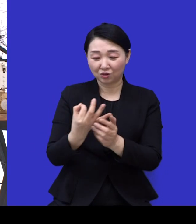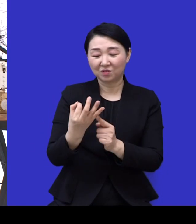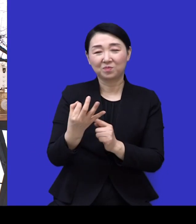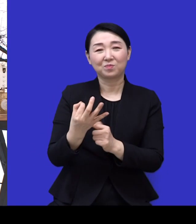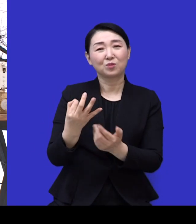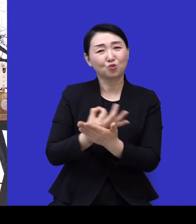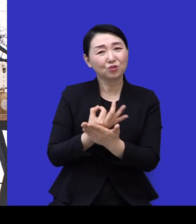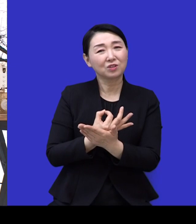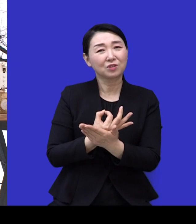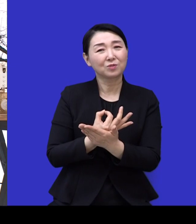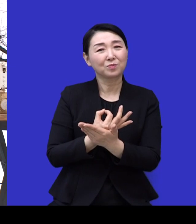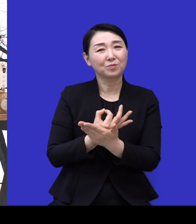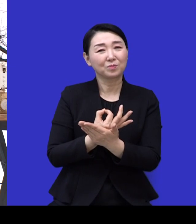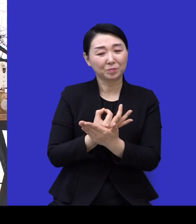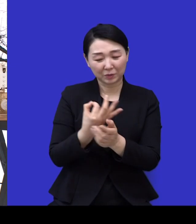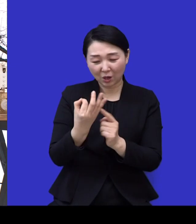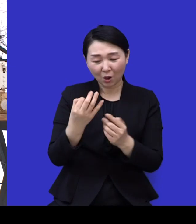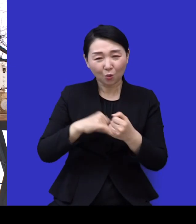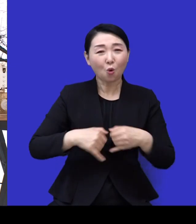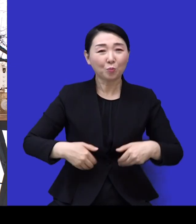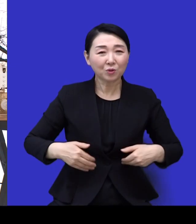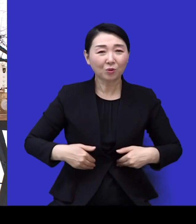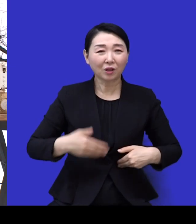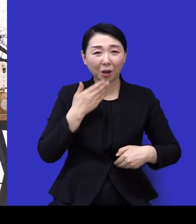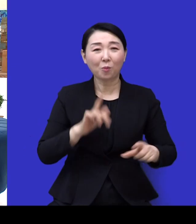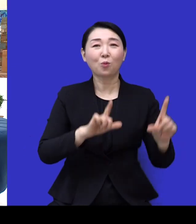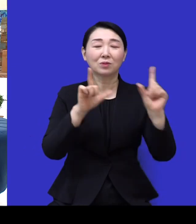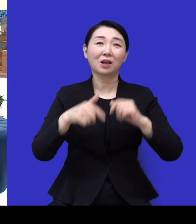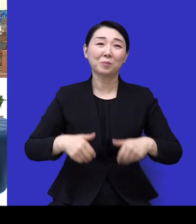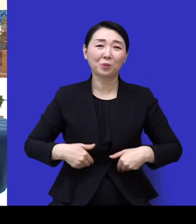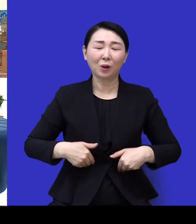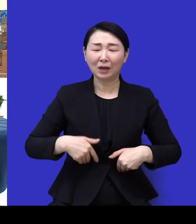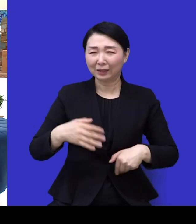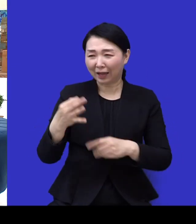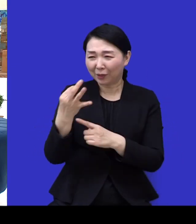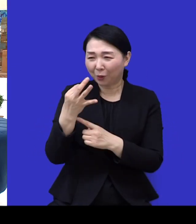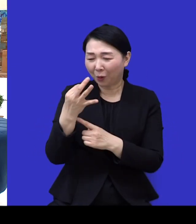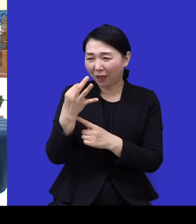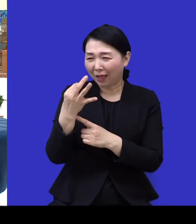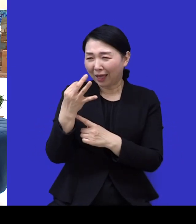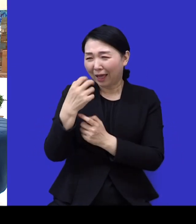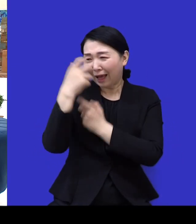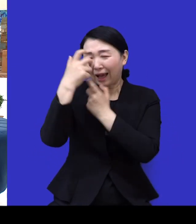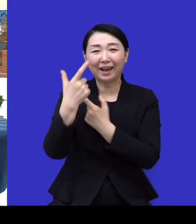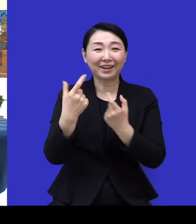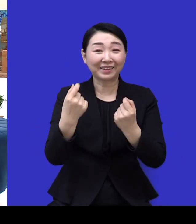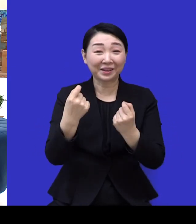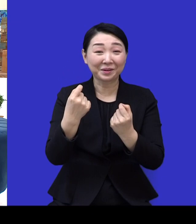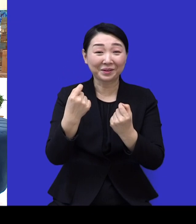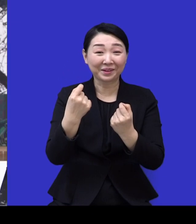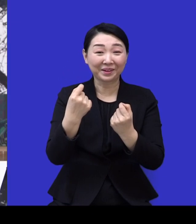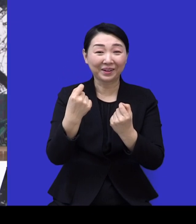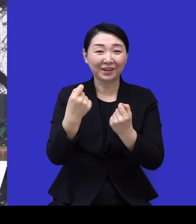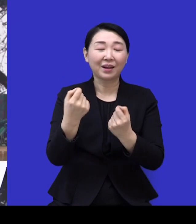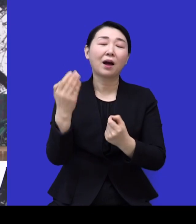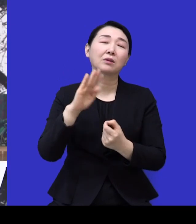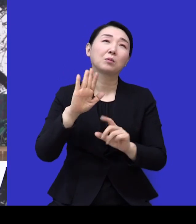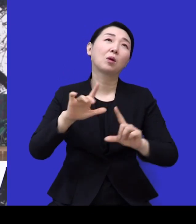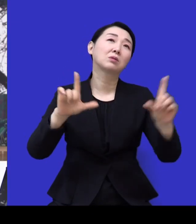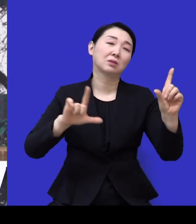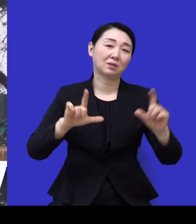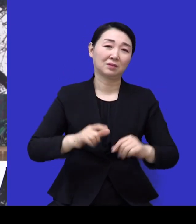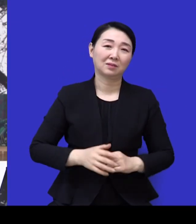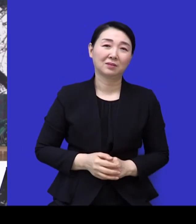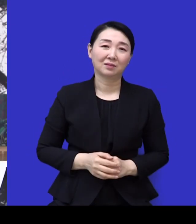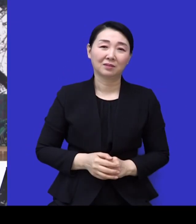또 수입이 있어야 먹고 제가 너무 돈에 집착하는 것 같이 보이는데 맞아요. 냉정한 현실이니까. 맞아요. 네. 근데